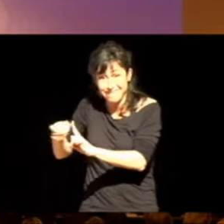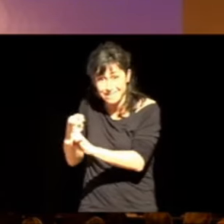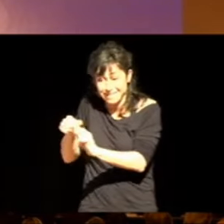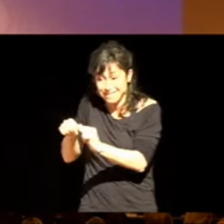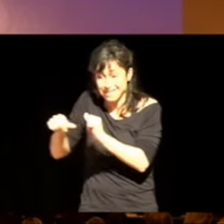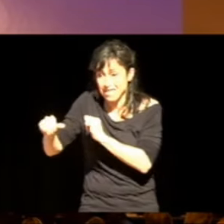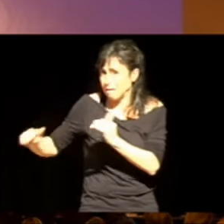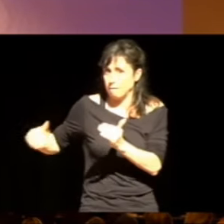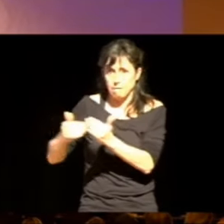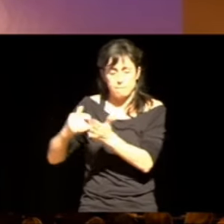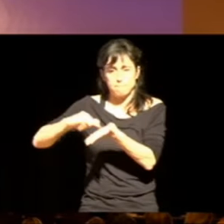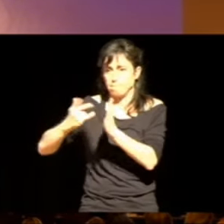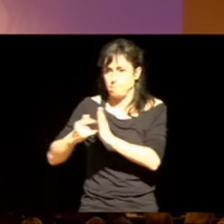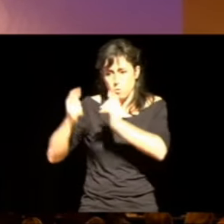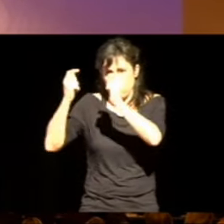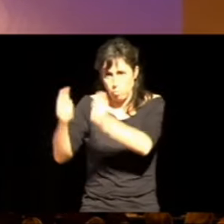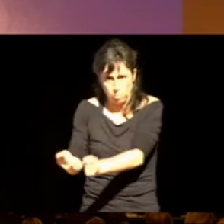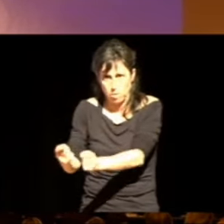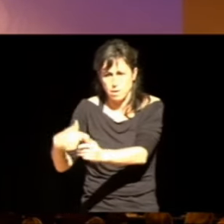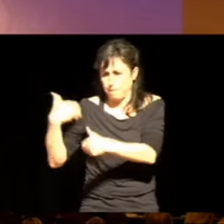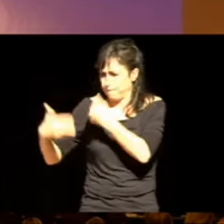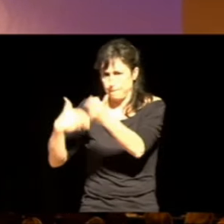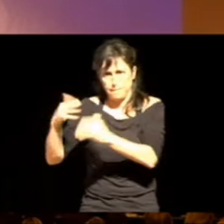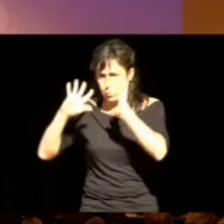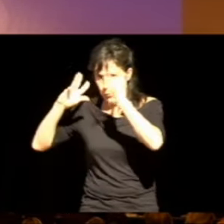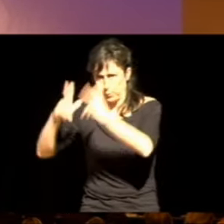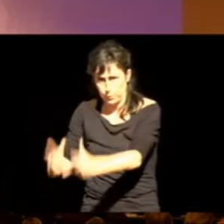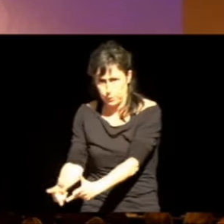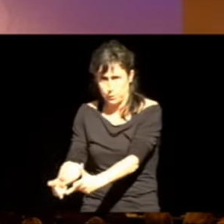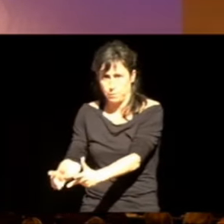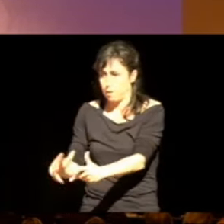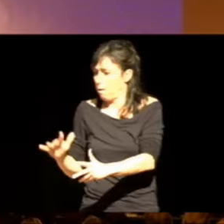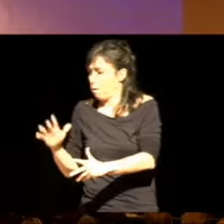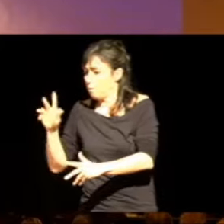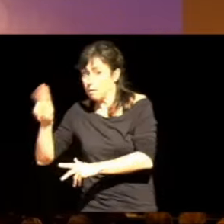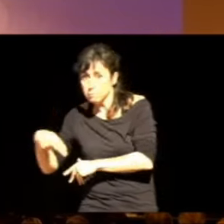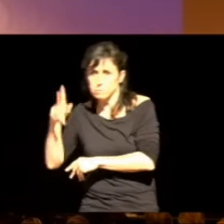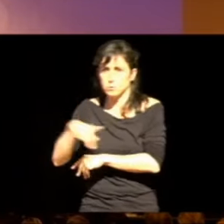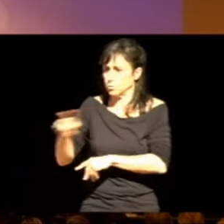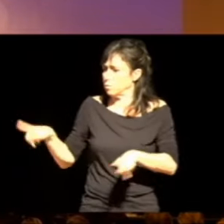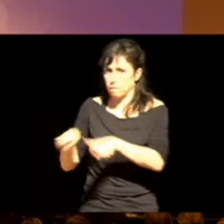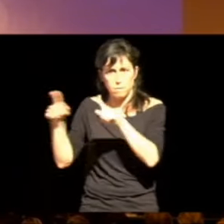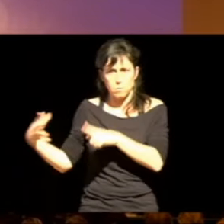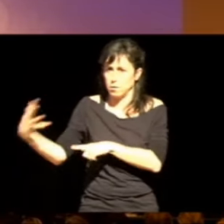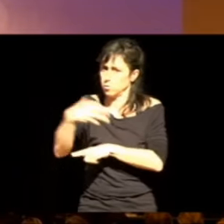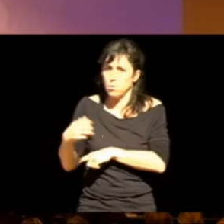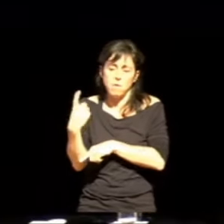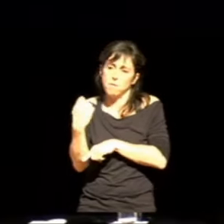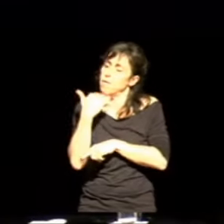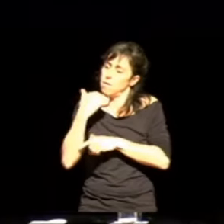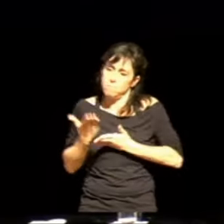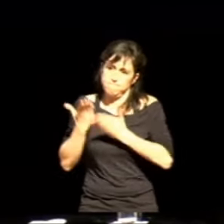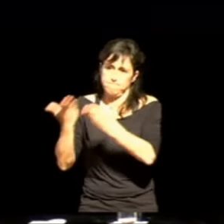eskola jazarpena, edo ez, azken fina denek behar dute esku hartzea, ez? Bueno, esku hartze